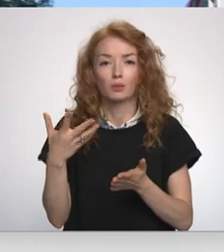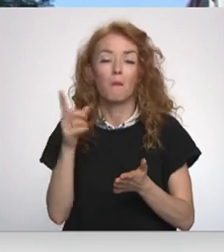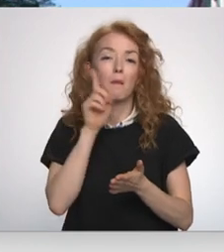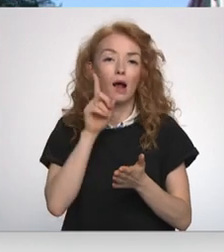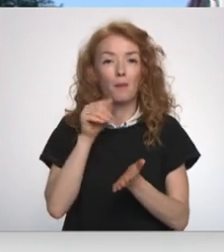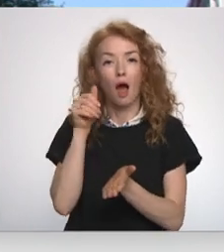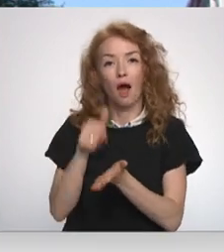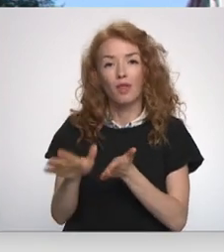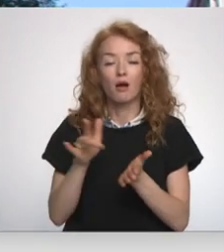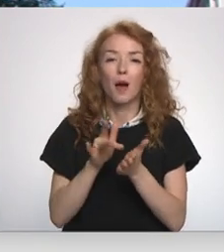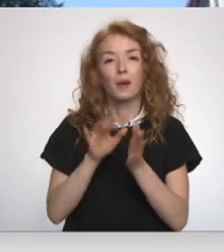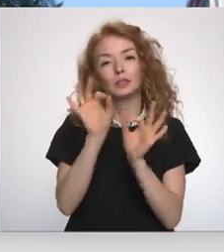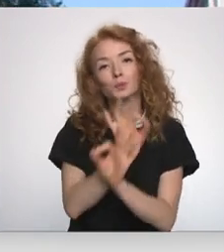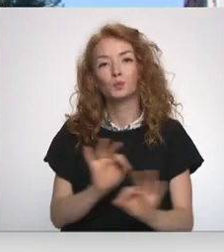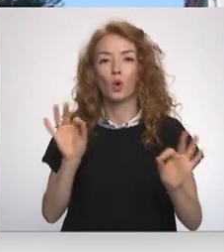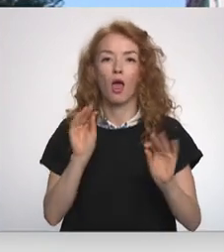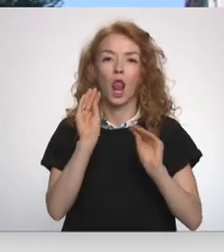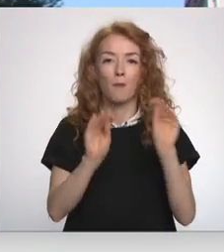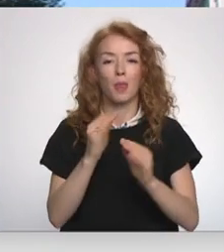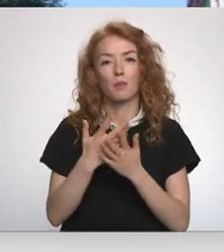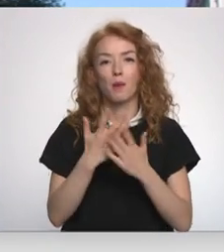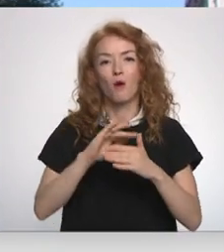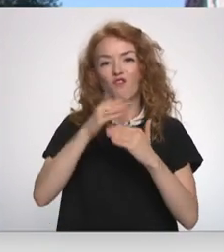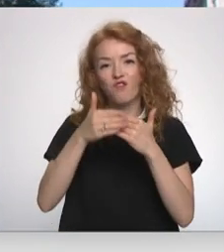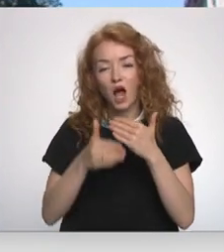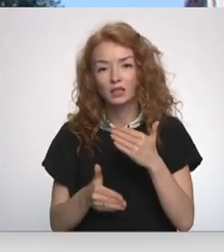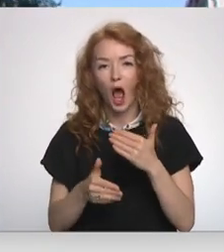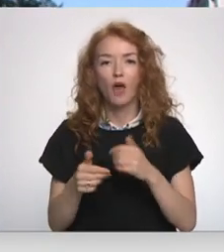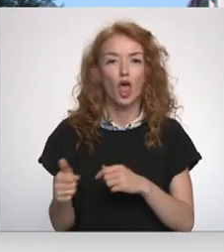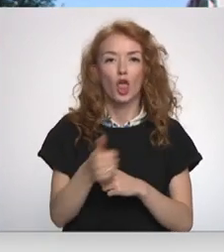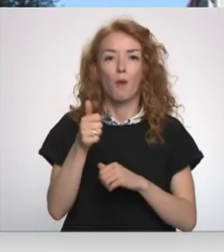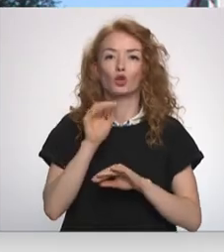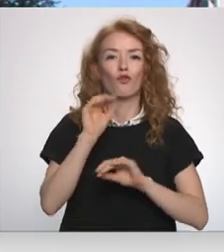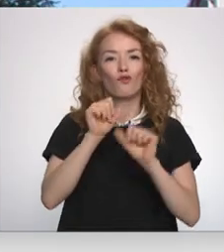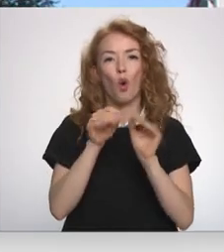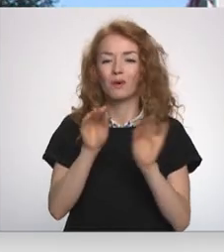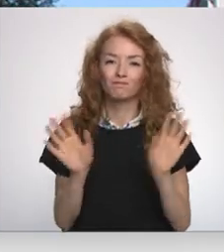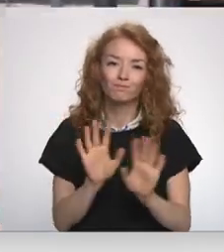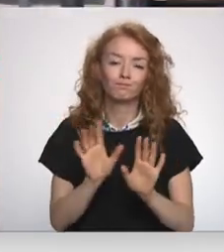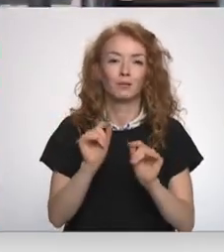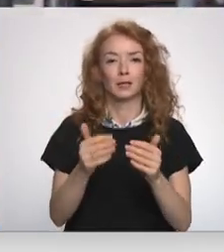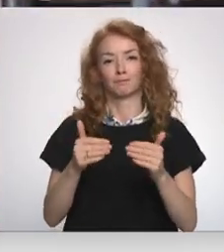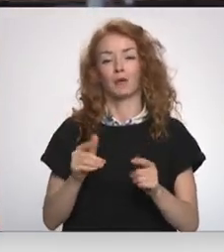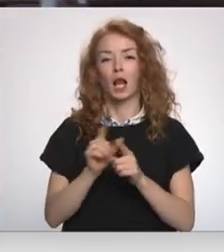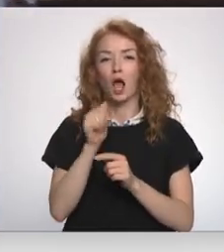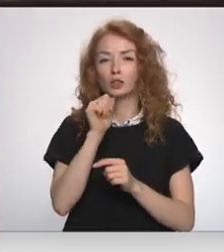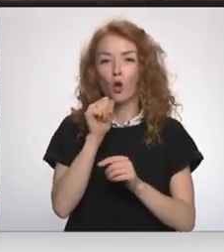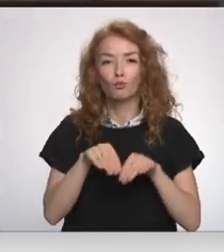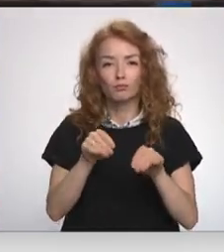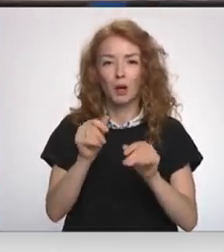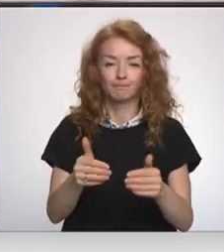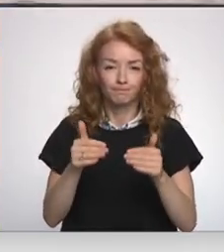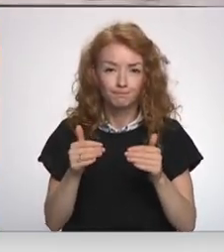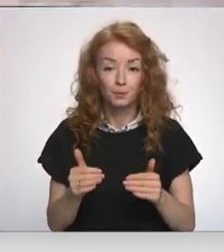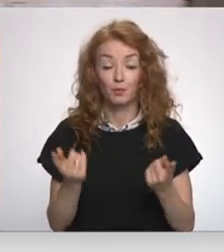no kāda greznuma elementa, teiksim, no fasādes īpaša noformējuma vai no apzaļumošanas darbiem. Pašlaik aktīvi darbi notiek